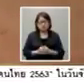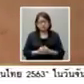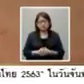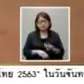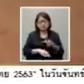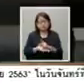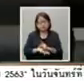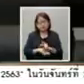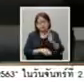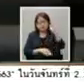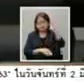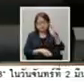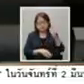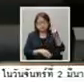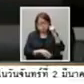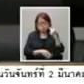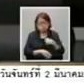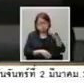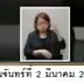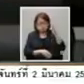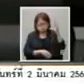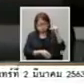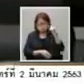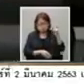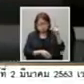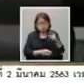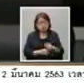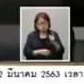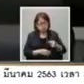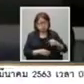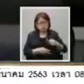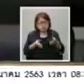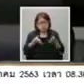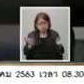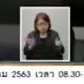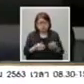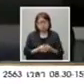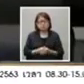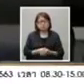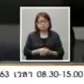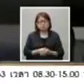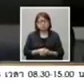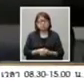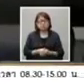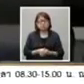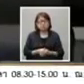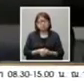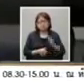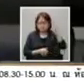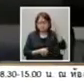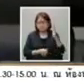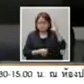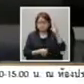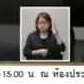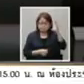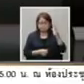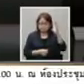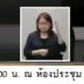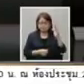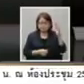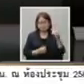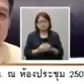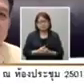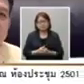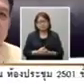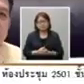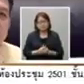ข้อที่ผมประท้วงแล้วถูกไหมครับ เข้าใจแล้วครับ แล้วผมก็อยากให้เปิดใจกว้าง ท่านประธานคะ การติดตัด สิน ท่าน ถูกหรือผิดอยู่ที่ประชาชน